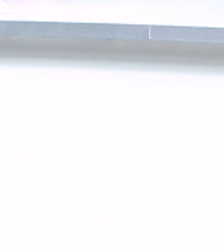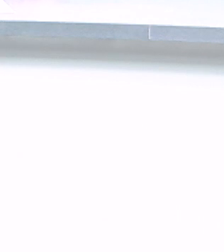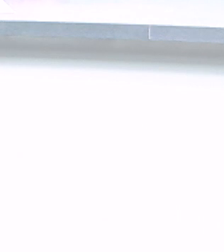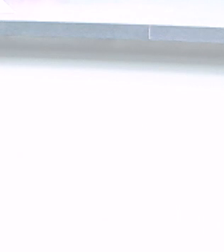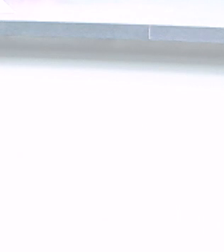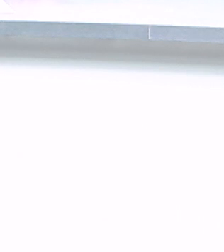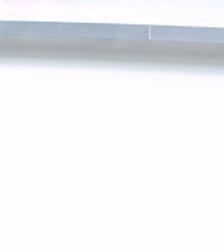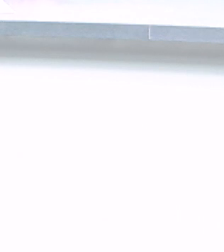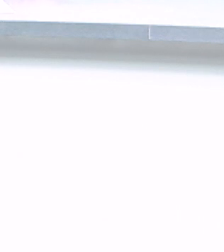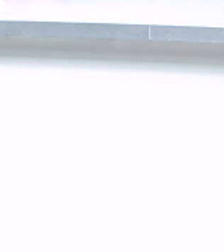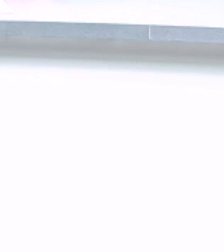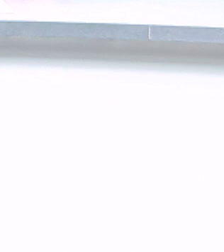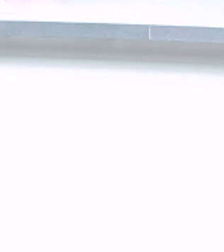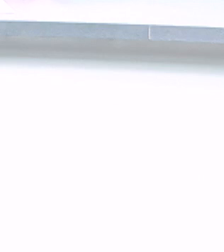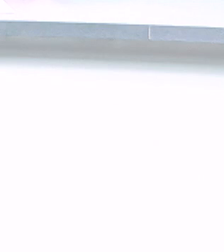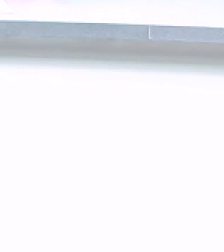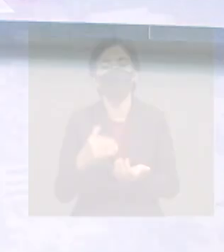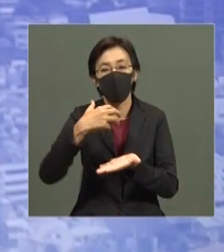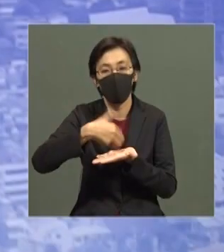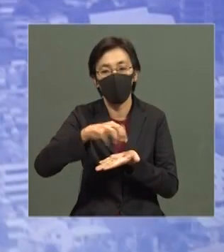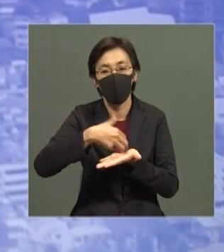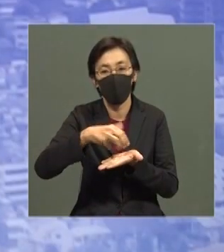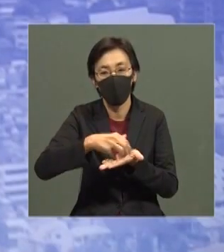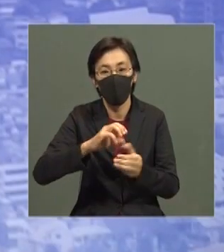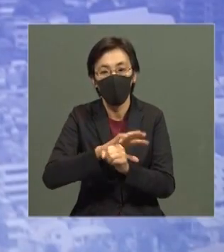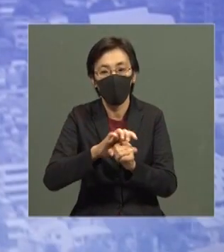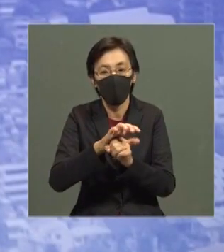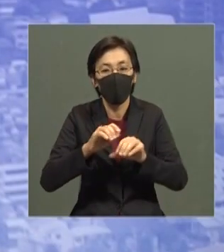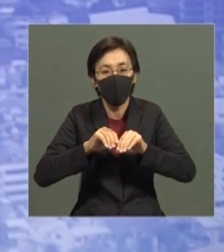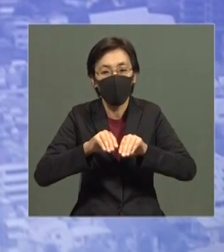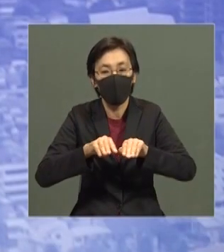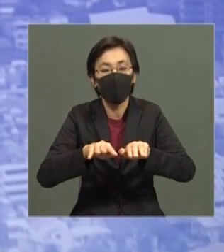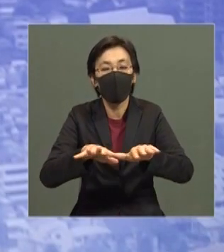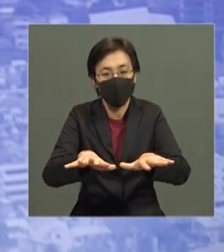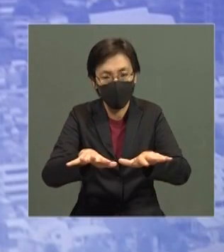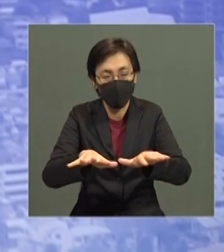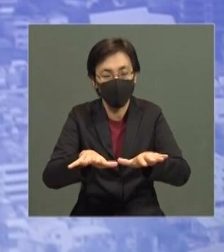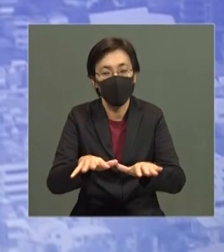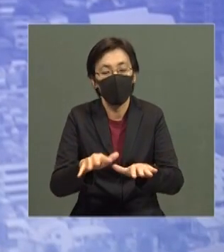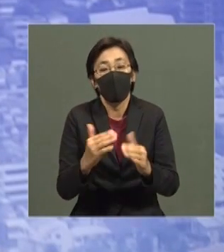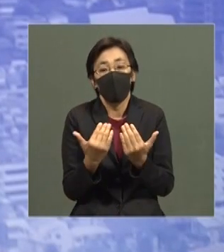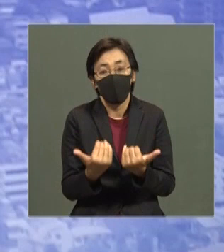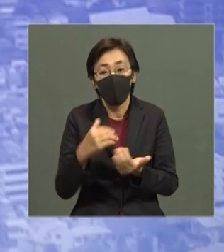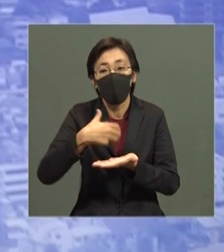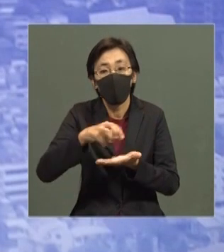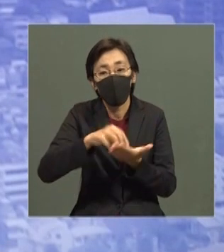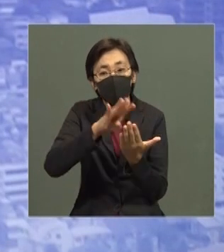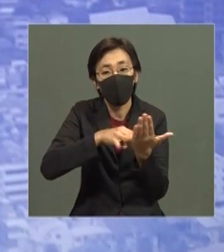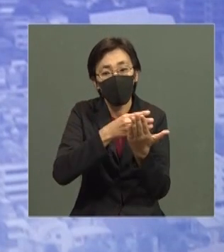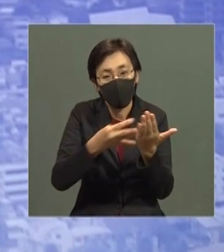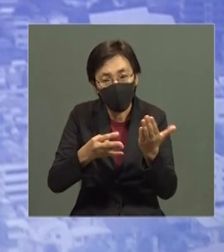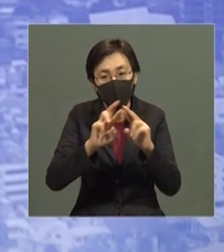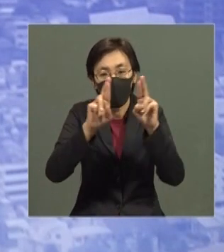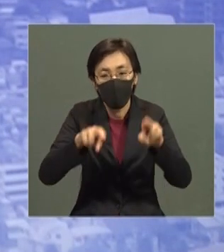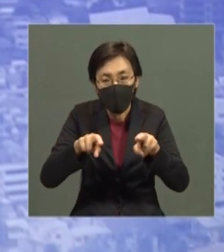ก่อสร้างตอนนี้เข้าจับตาอยู่ในหลายพื้นที่ค่ะวันนี้แพทย์หญิงอภิสมัยศรีรังสรรค์ผู้ช่วยโฆษกศปภราย